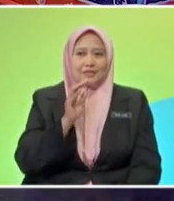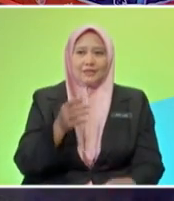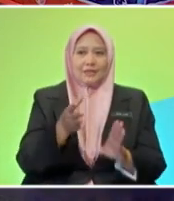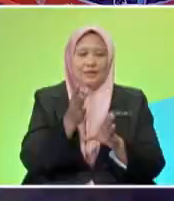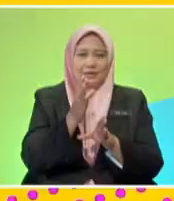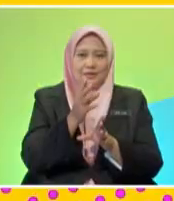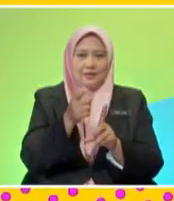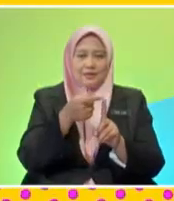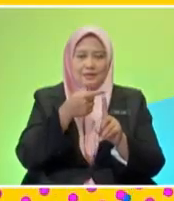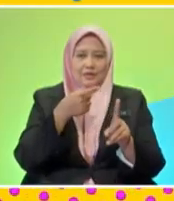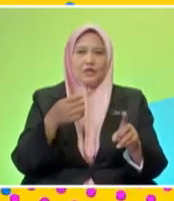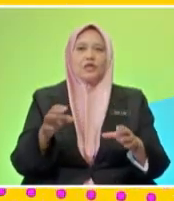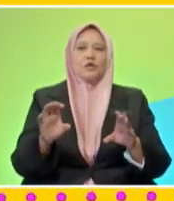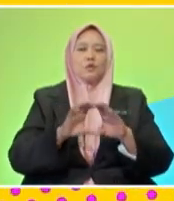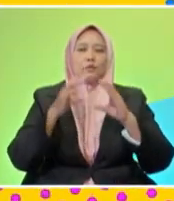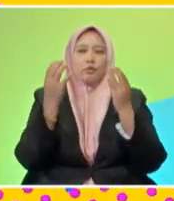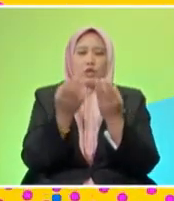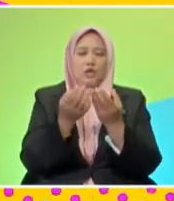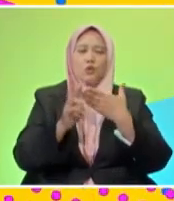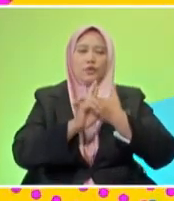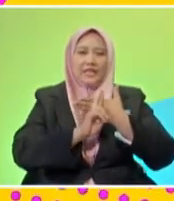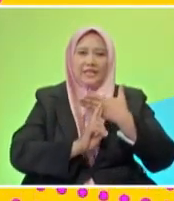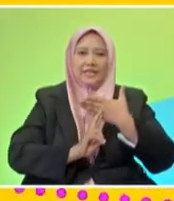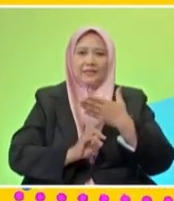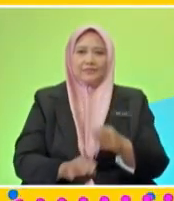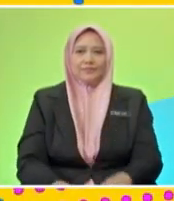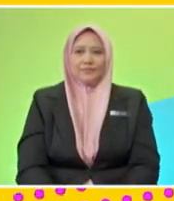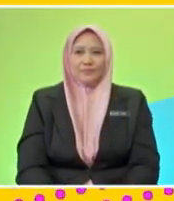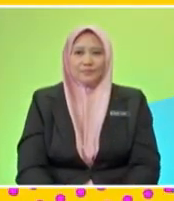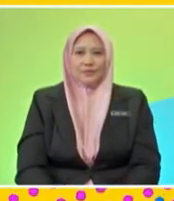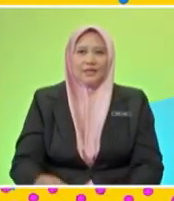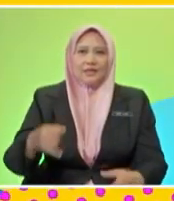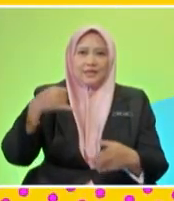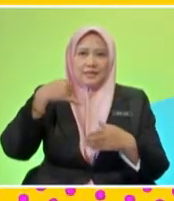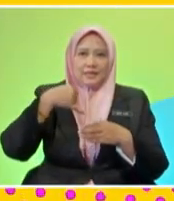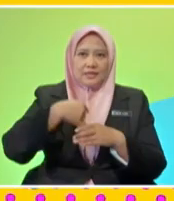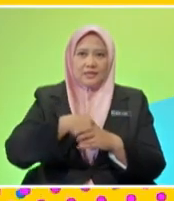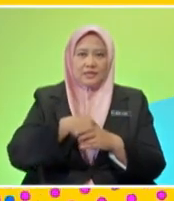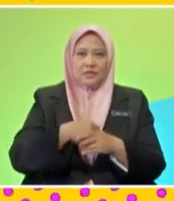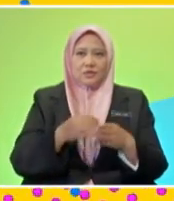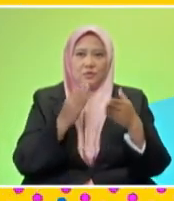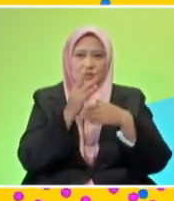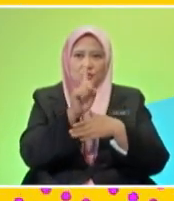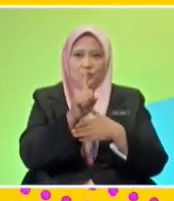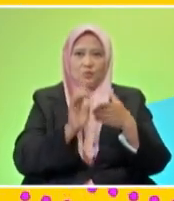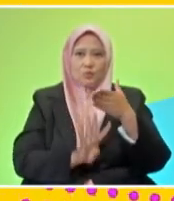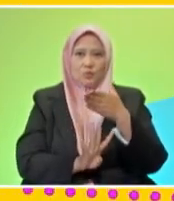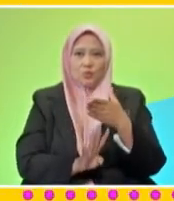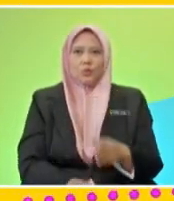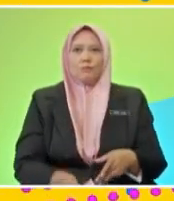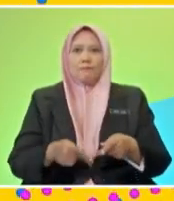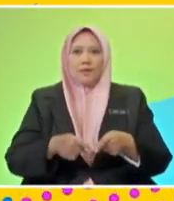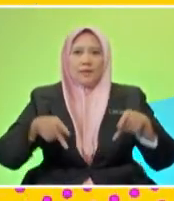roti. Dipersilakan. Isi suku pinggan lagi dengan sumber protein.